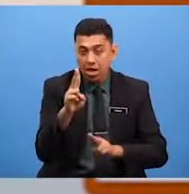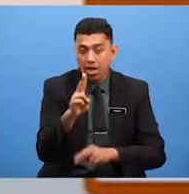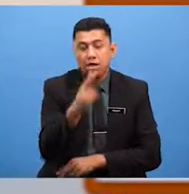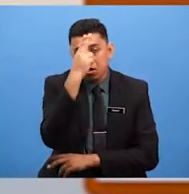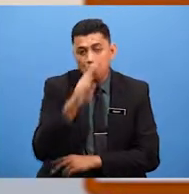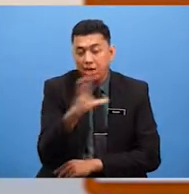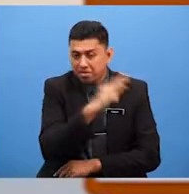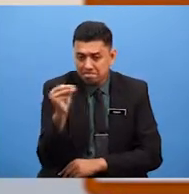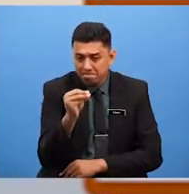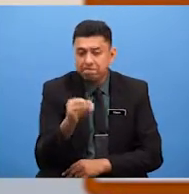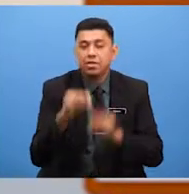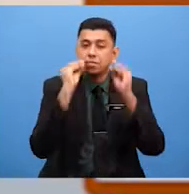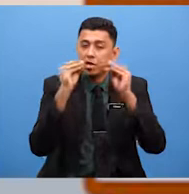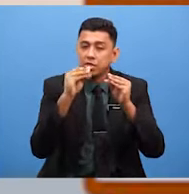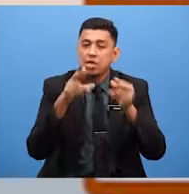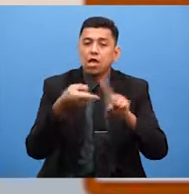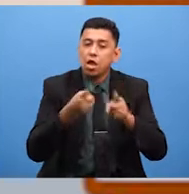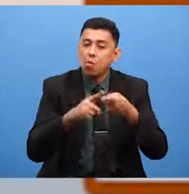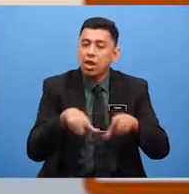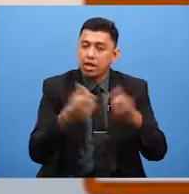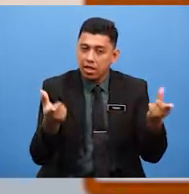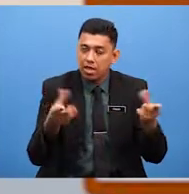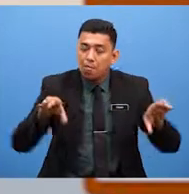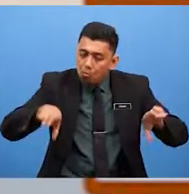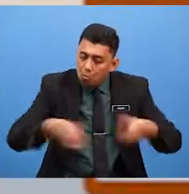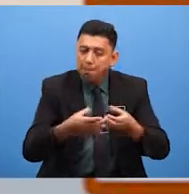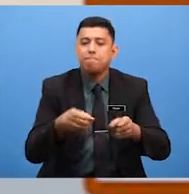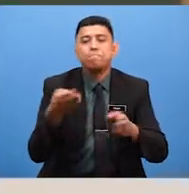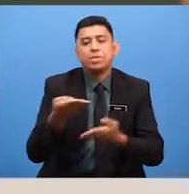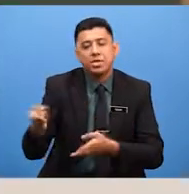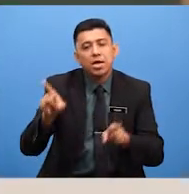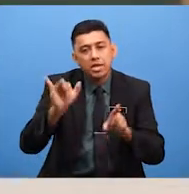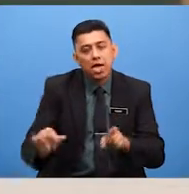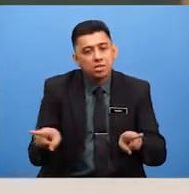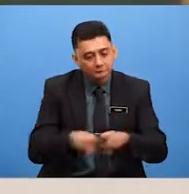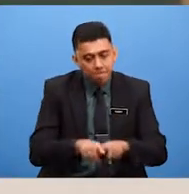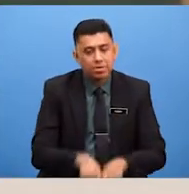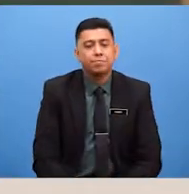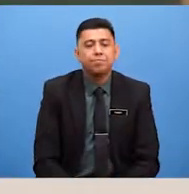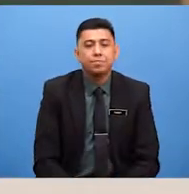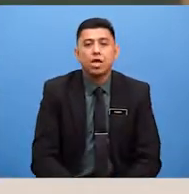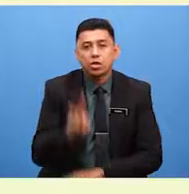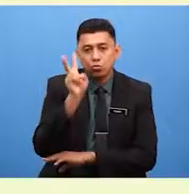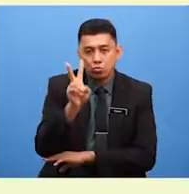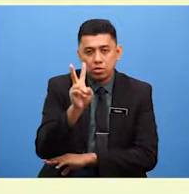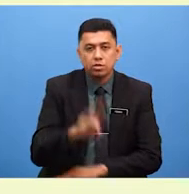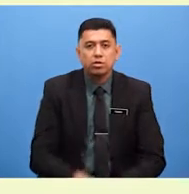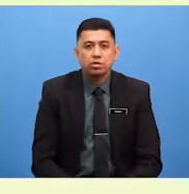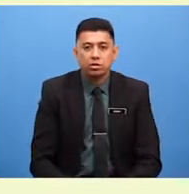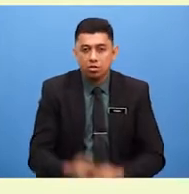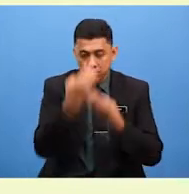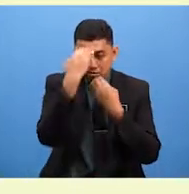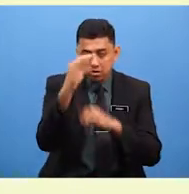dan mengajak rakan lain juga berbuat demikian. Kedua adalah